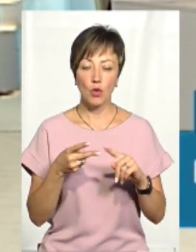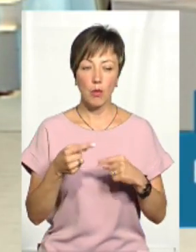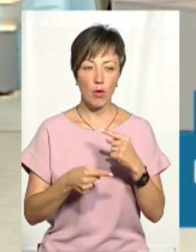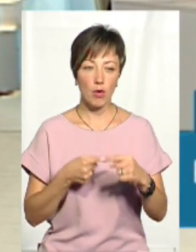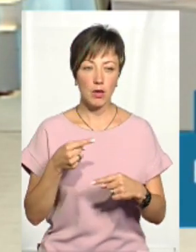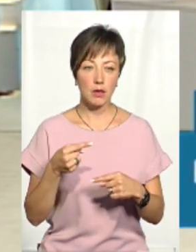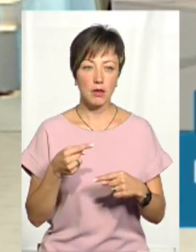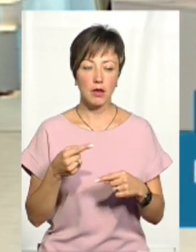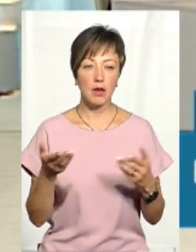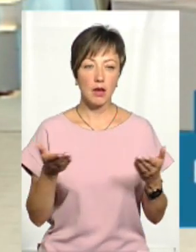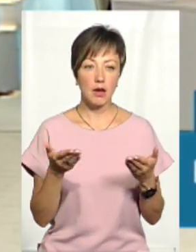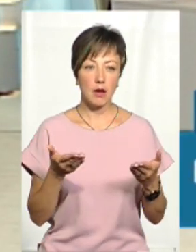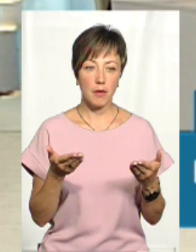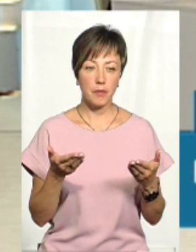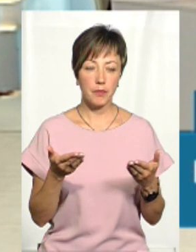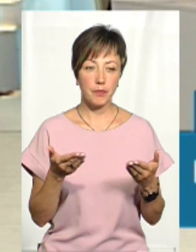покоління, яке